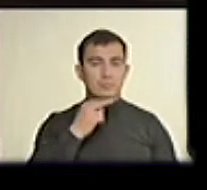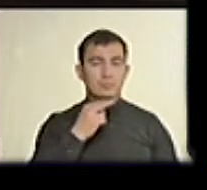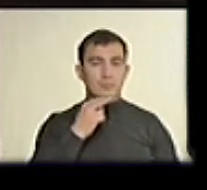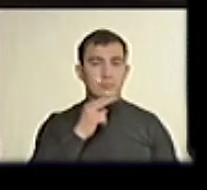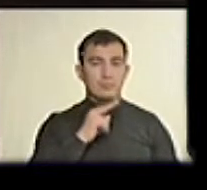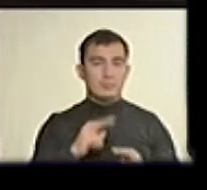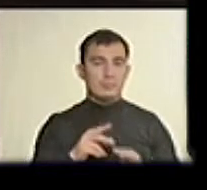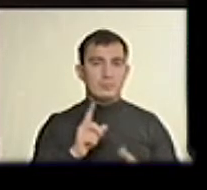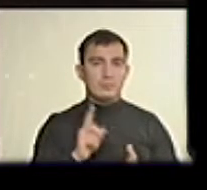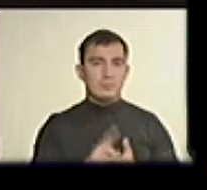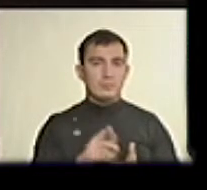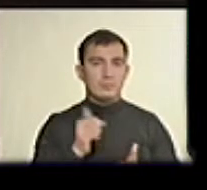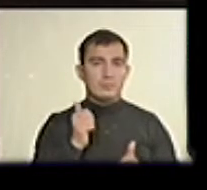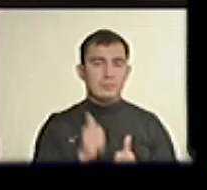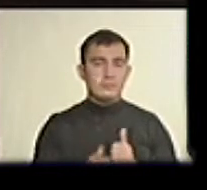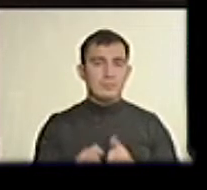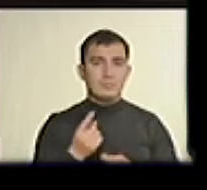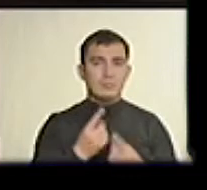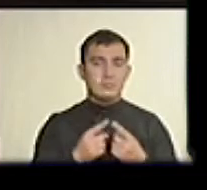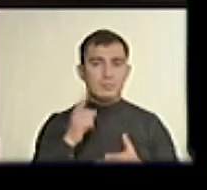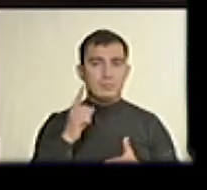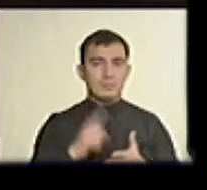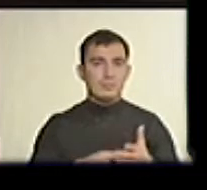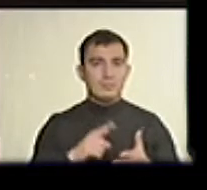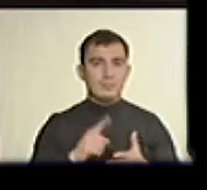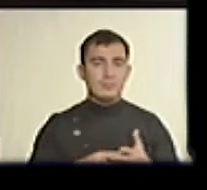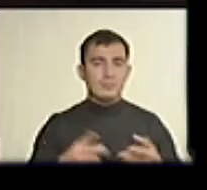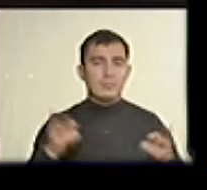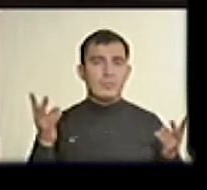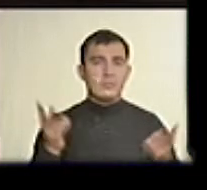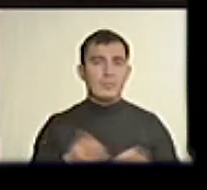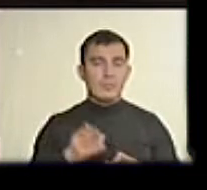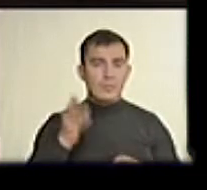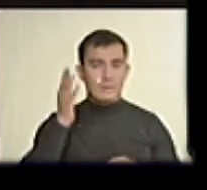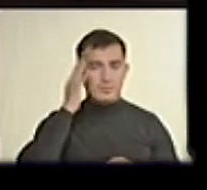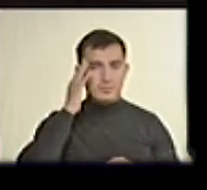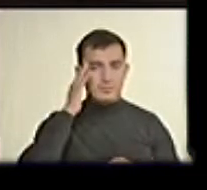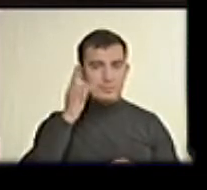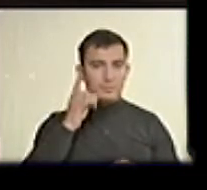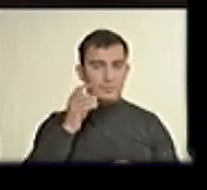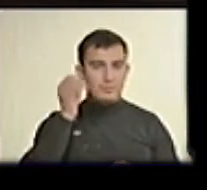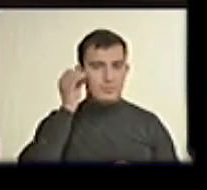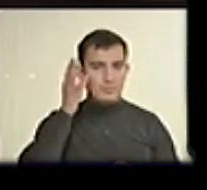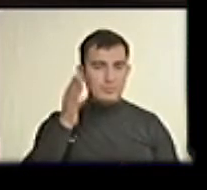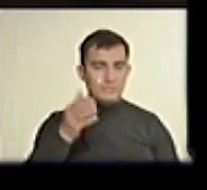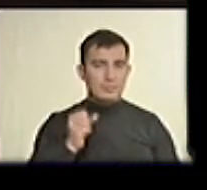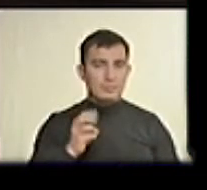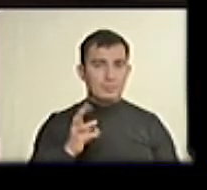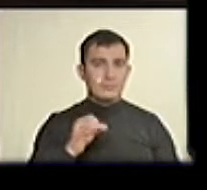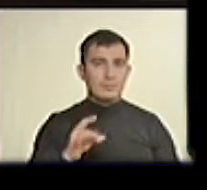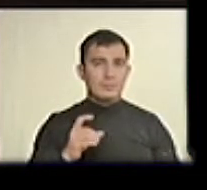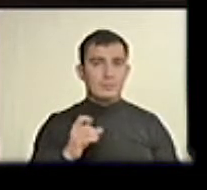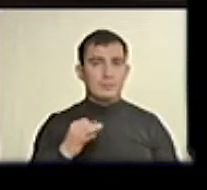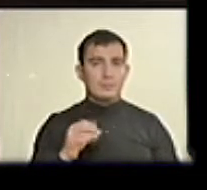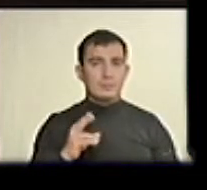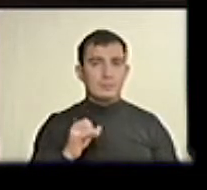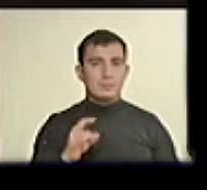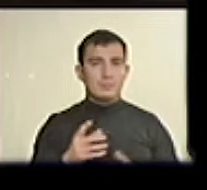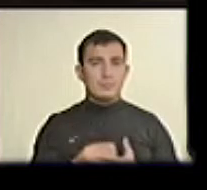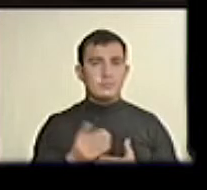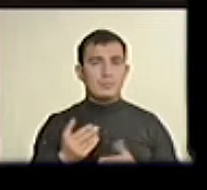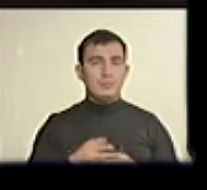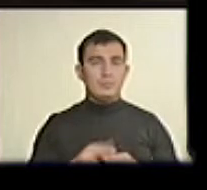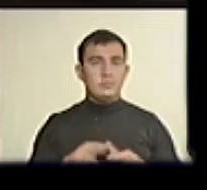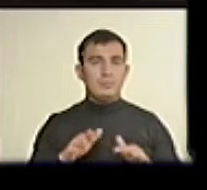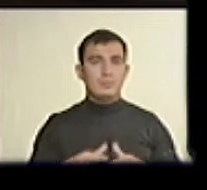qaratingki, har bir musulmon zaruriy bilimlarga ega bo'lsin. Amir Haydarning shaxsan o'zi o'sha